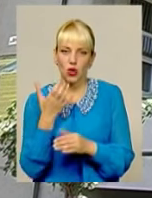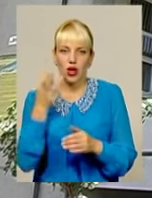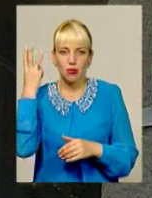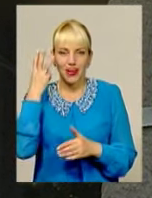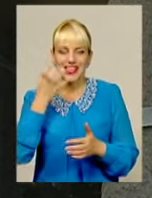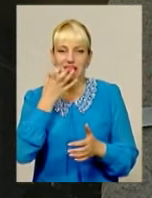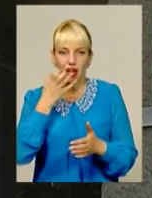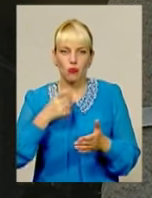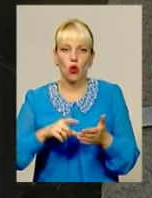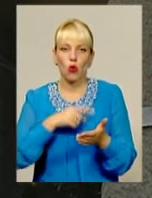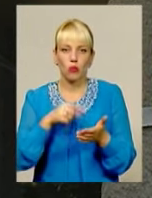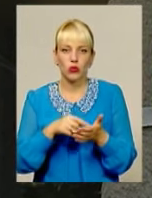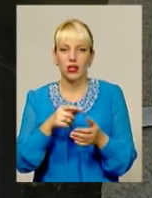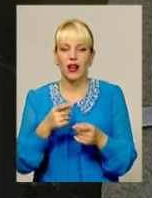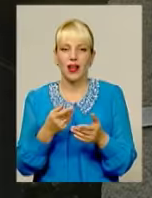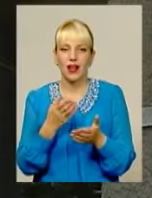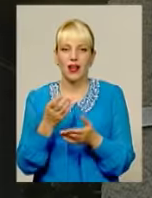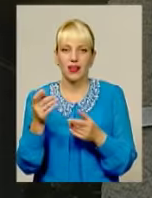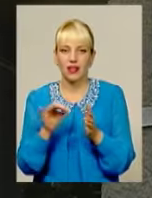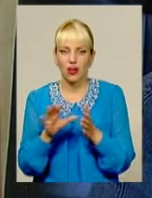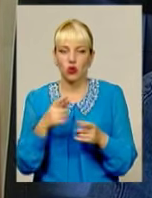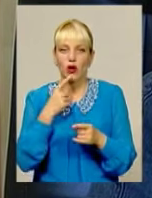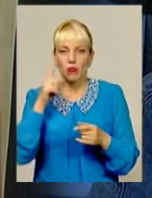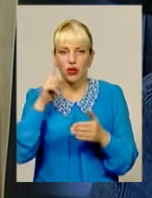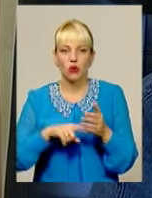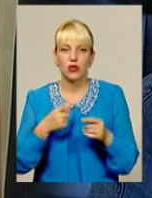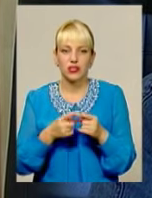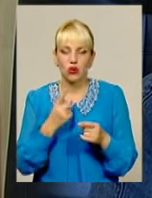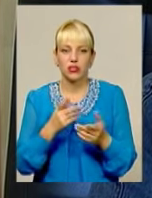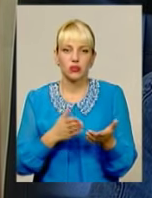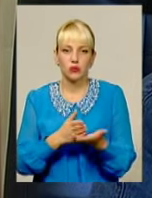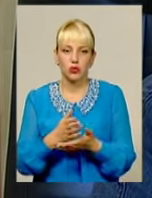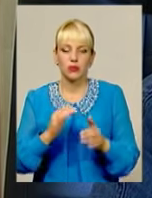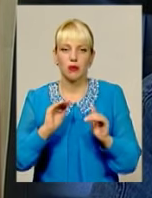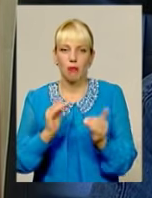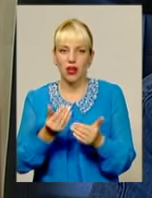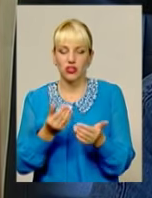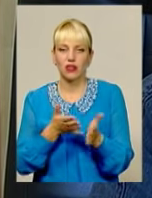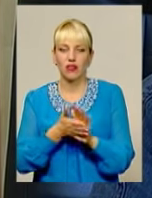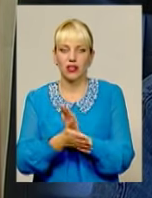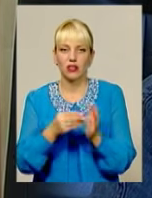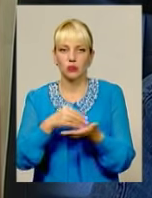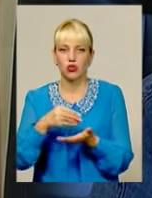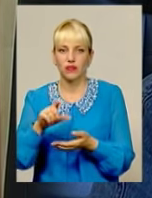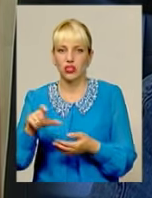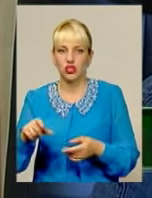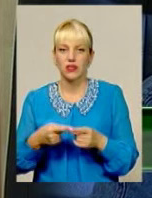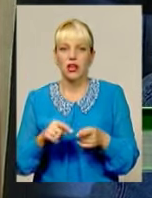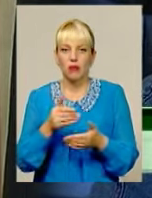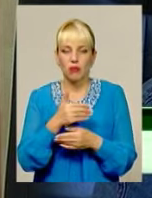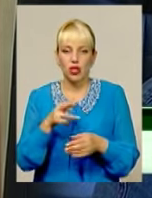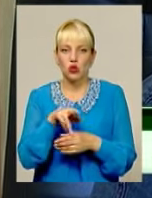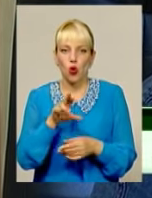теплокомуненерго переконують – це один зі способів зменшити витрати споживачів. Ми до опалювального сезону 2016